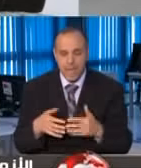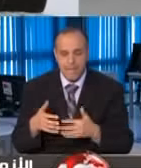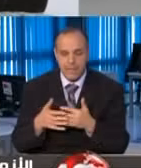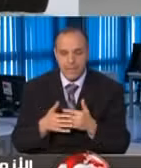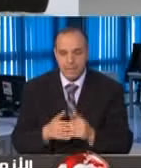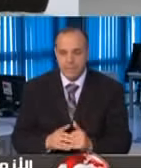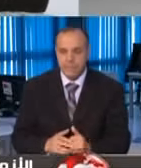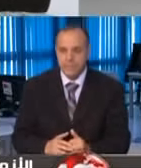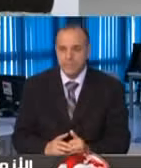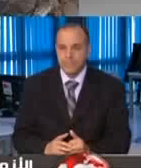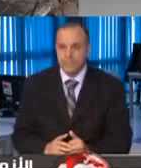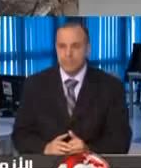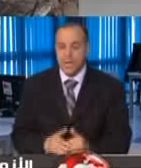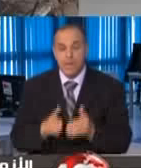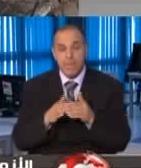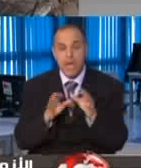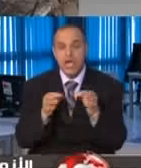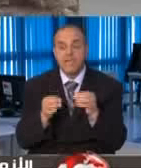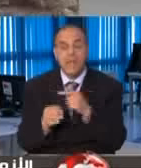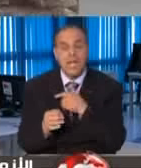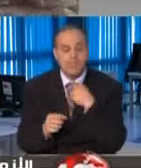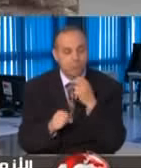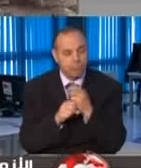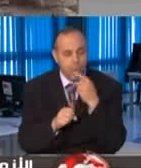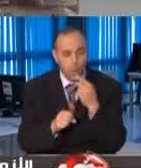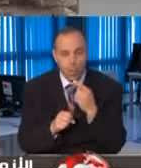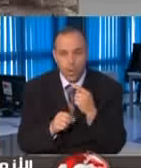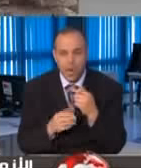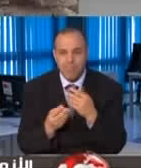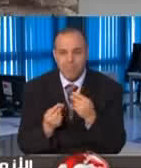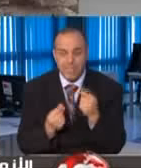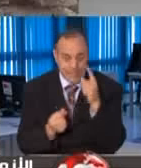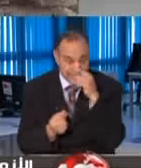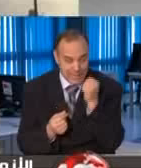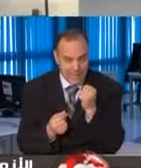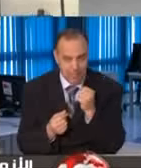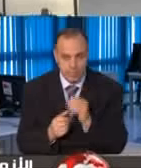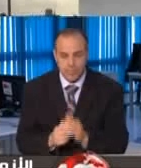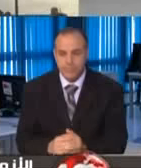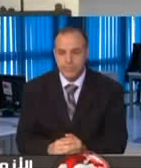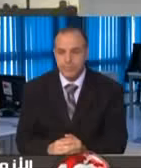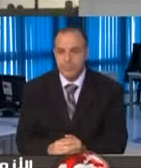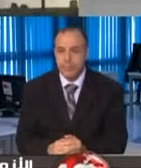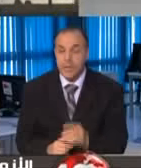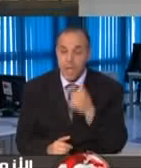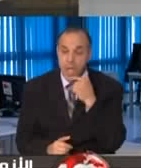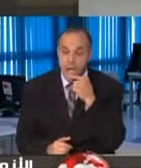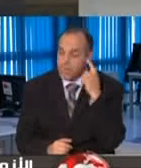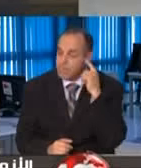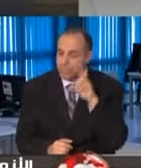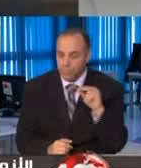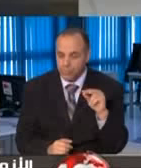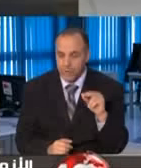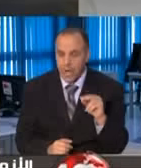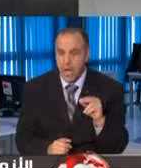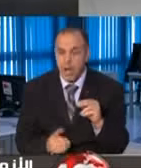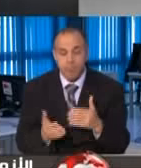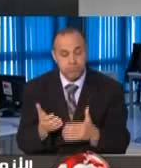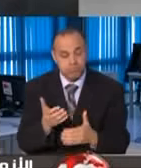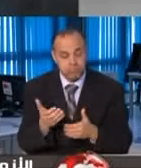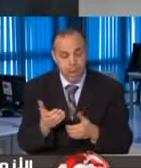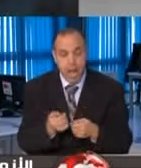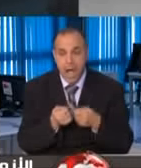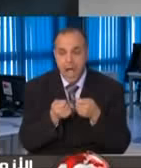أمريكيين طالبوا بعدم الكشف عن أسمائهم بسبب الطبيعة الدقيقة للعملية. المصادر نفسها أوضحت أن شحنة الذخيرة